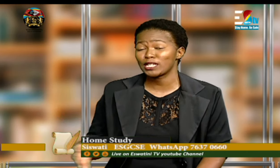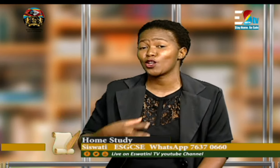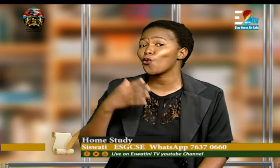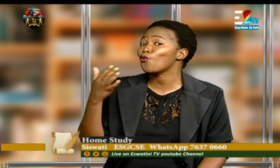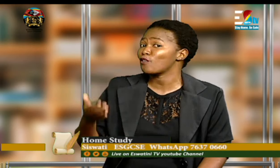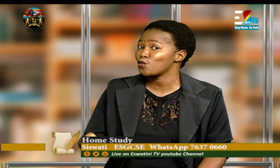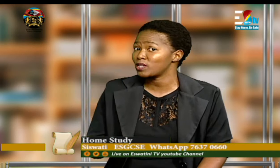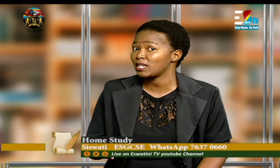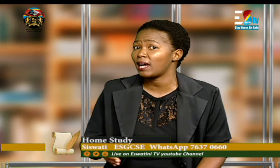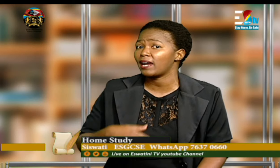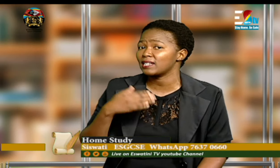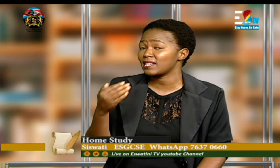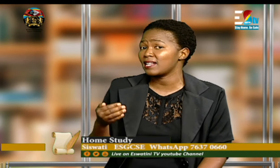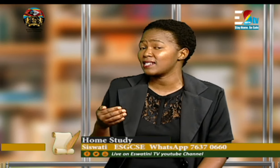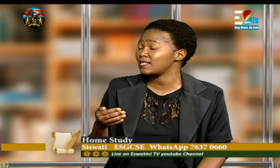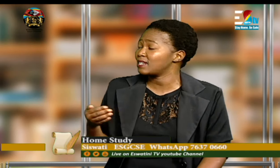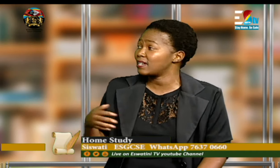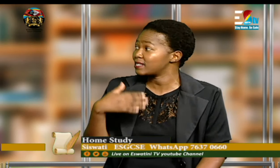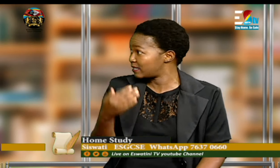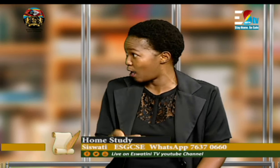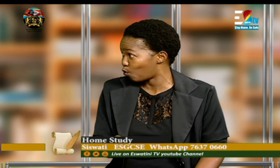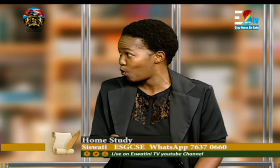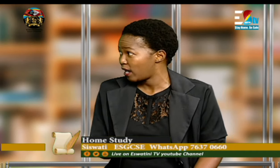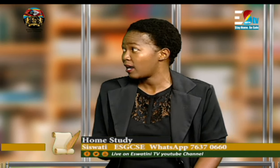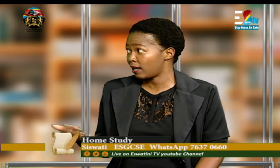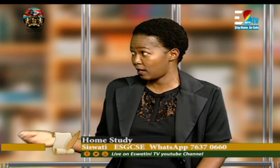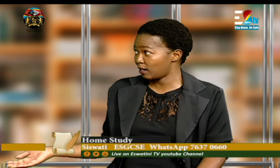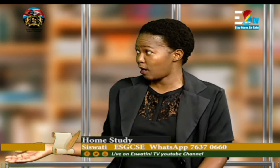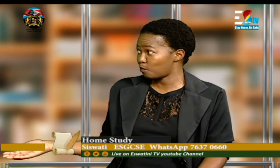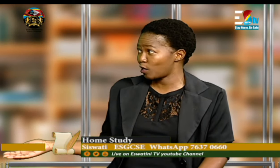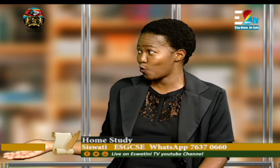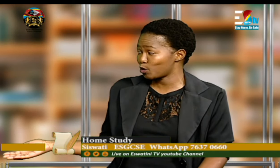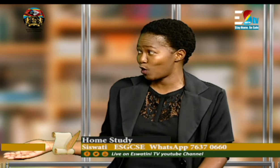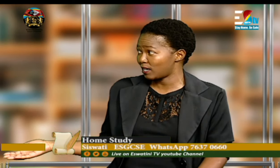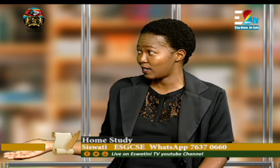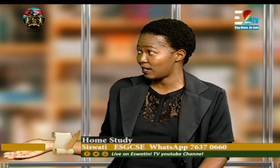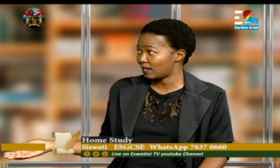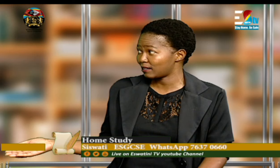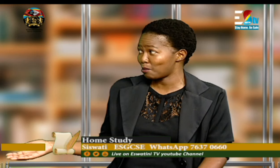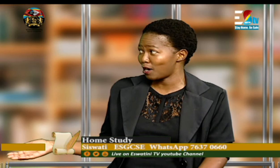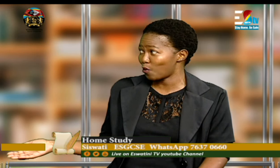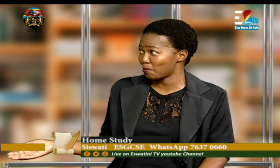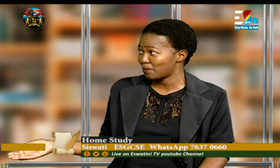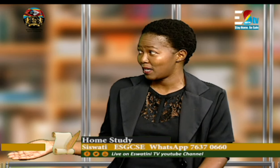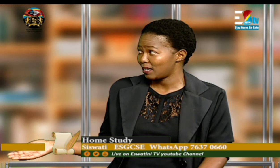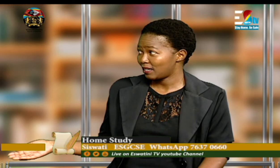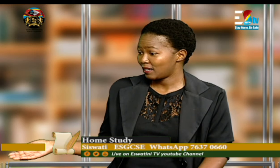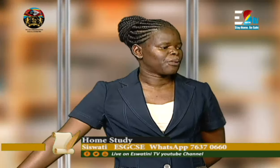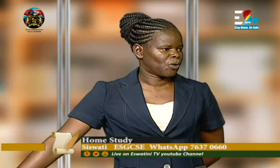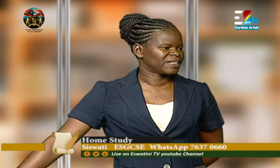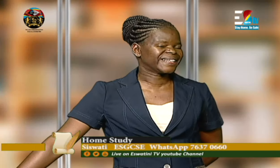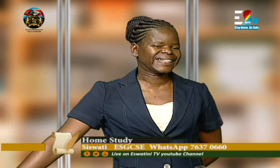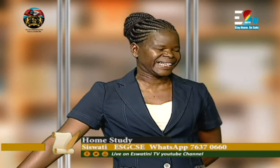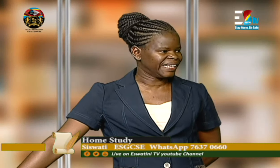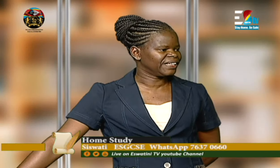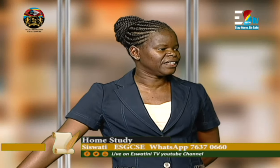khona usetakuva futhi ngesikhathi lesitako ngiyabona ngosho kahle ngicabanga kwami.